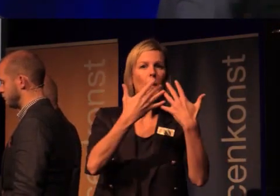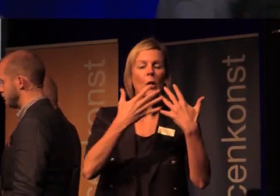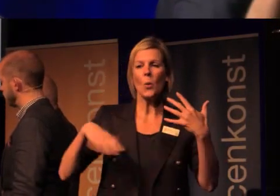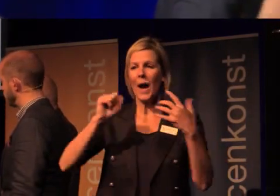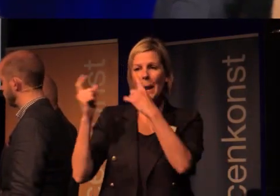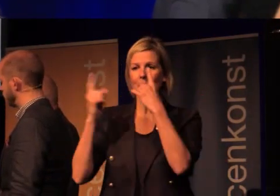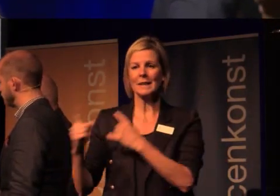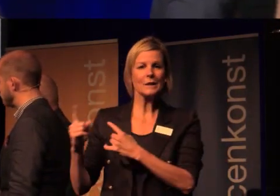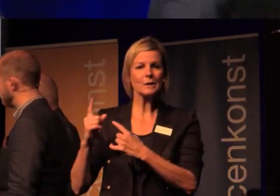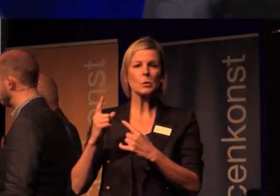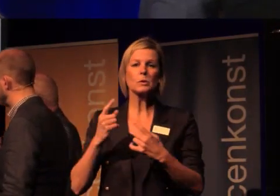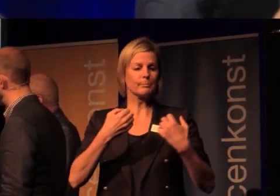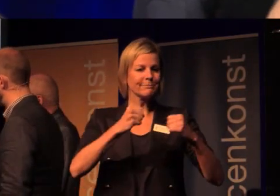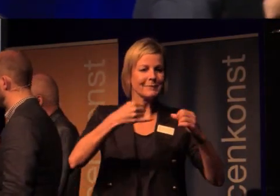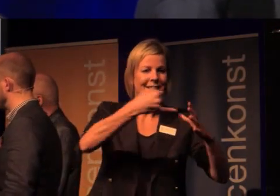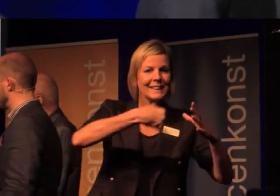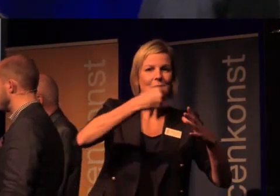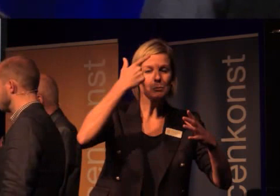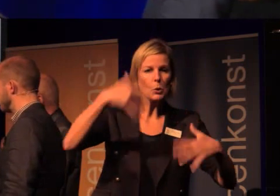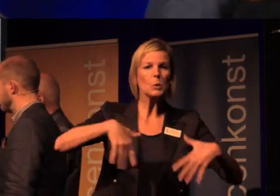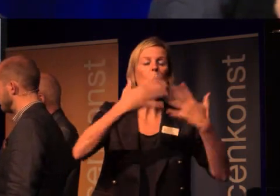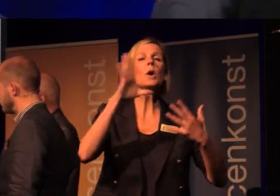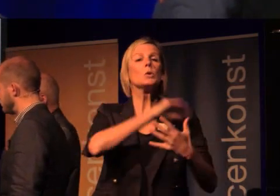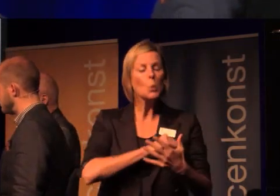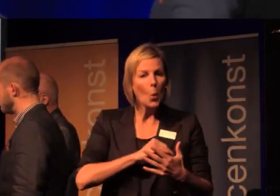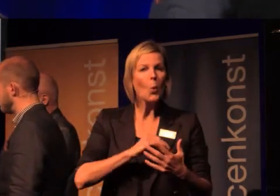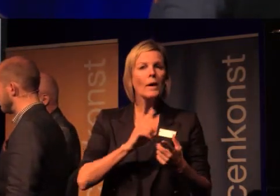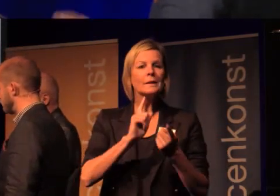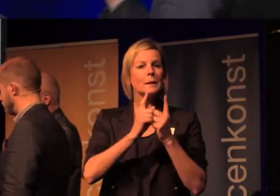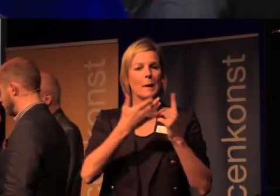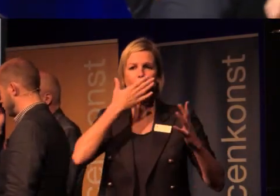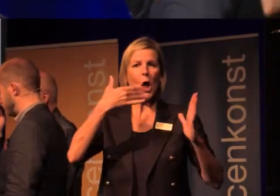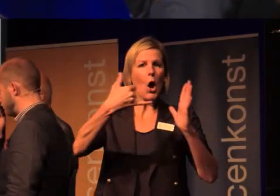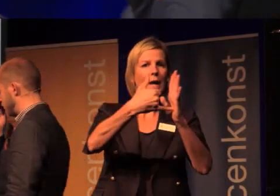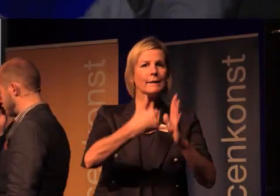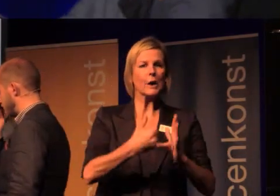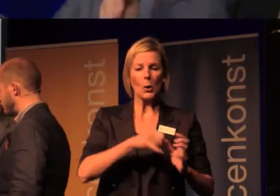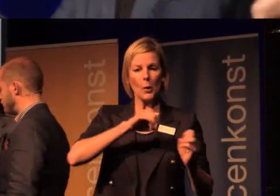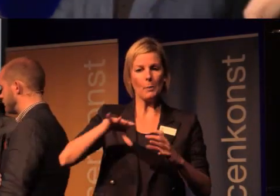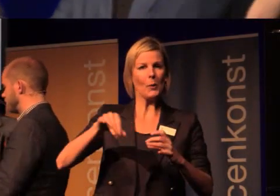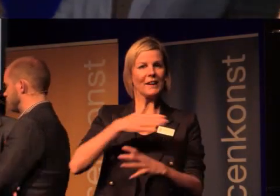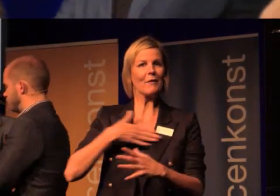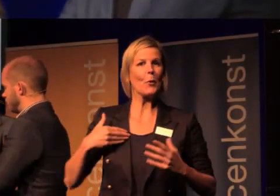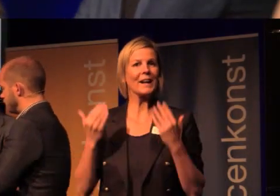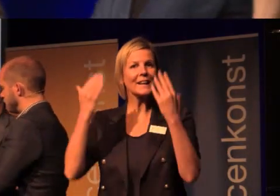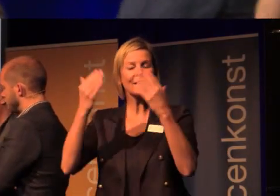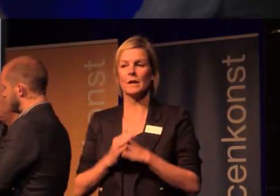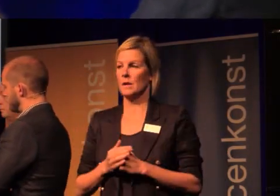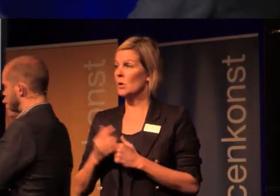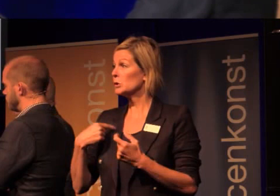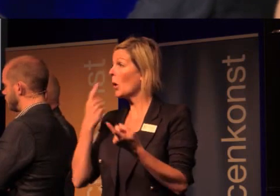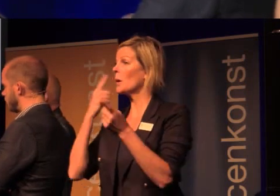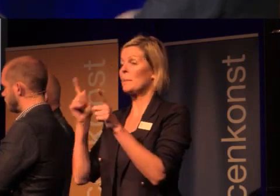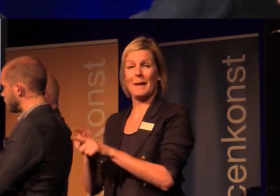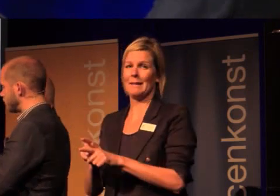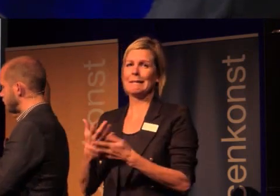som utövar den, som kommer i kontakt med den. Det är först då som den faktiskt fylls med innehåll. Det är först då som den påverkar våra liv. Sen håller jag med om att det inte är politiken